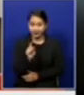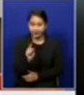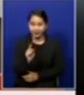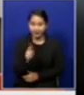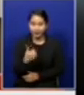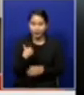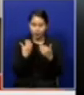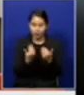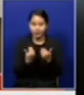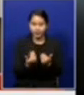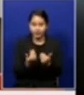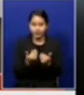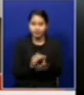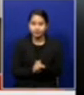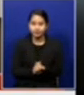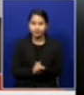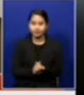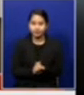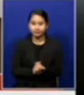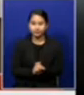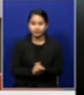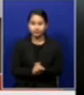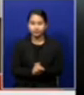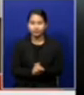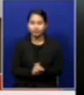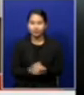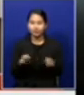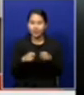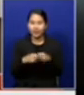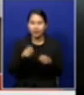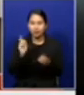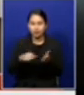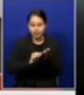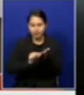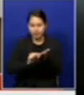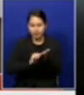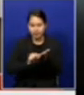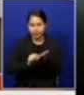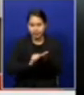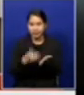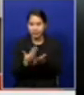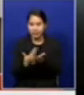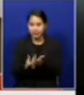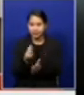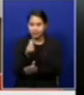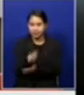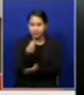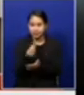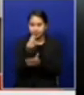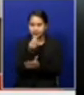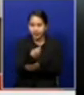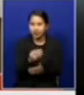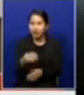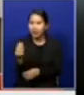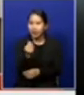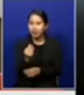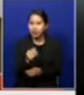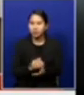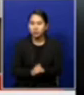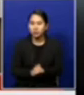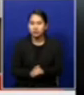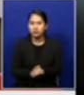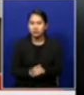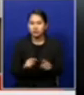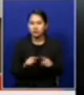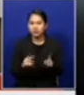ฤตอย่างนี้เนี่ยท่านต้องรีบแก้ปัญหาท่านต้องรีบจ่ายท่านต้องรีบง่ายไอ้นี่อะ